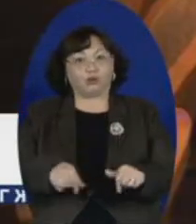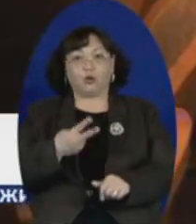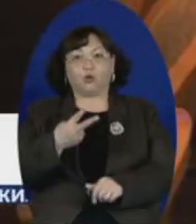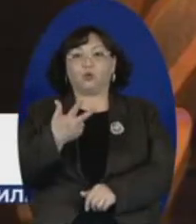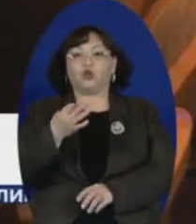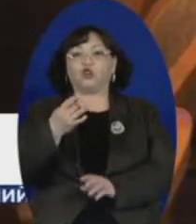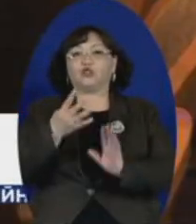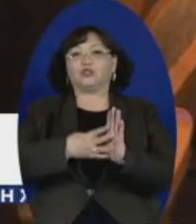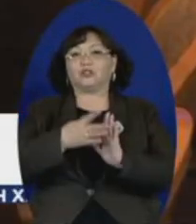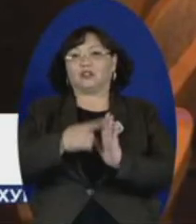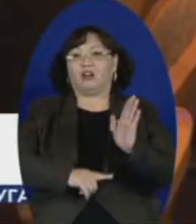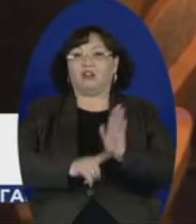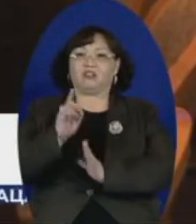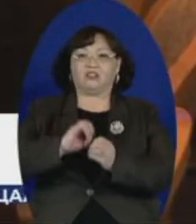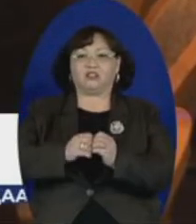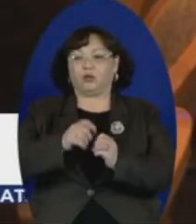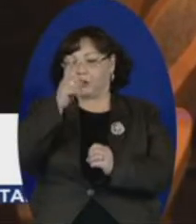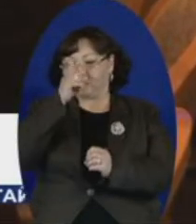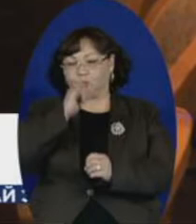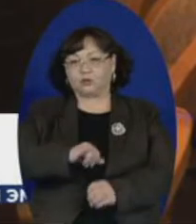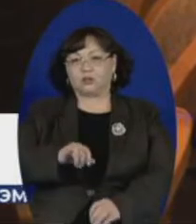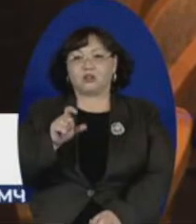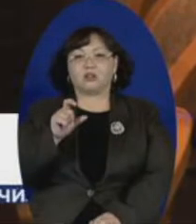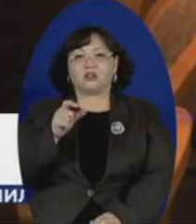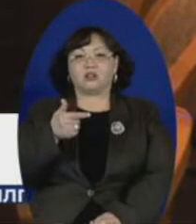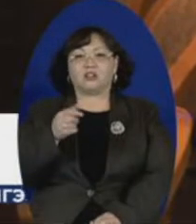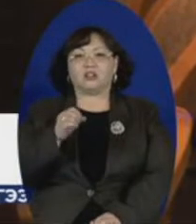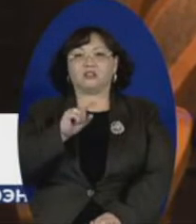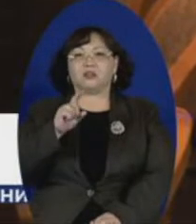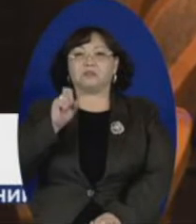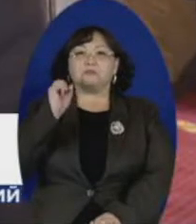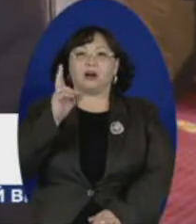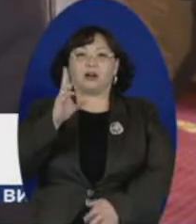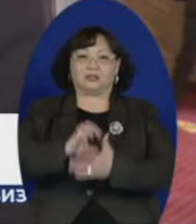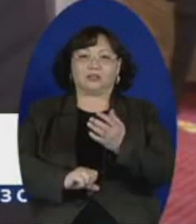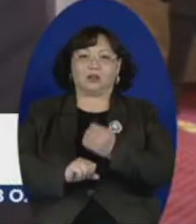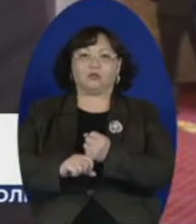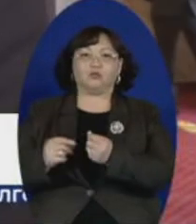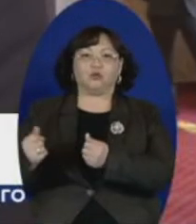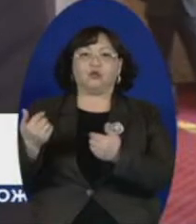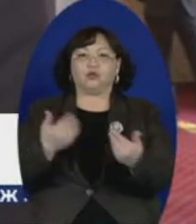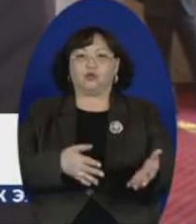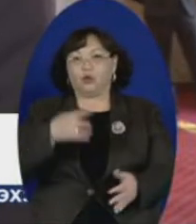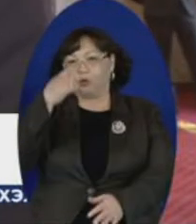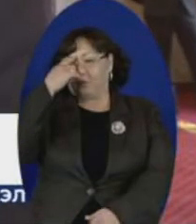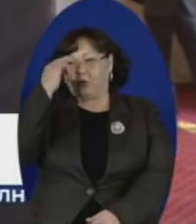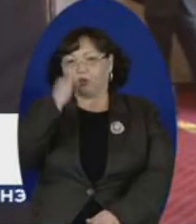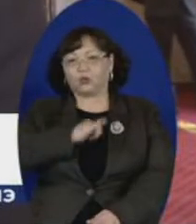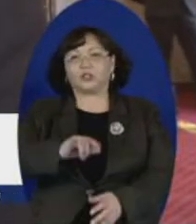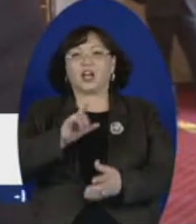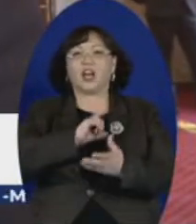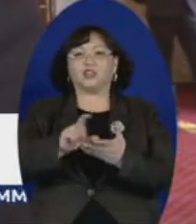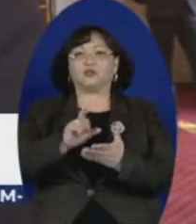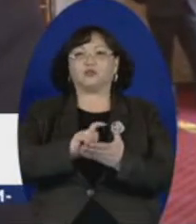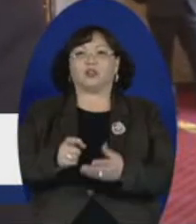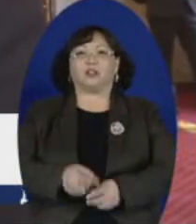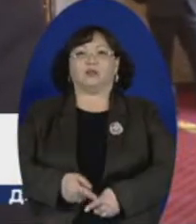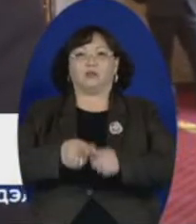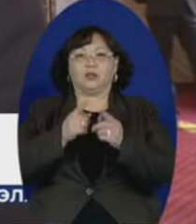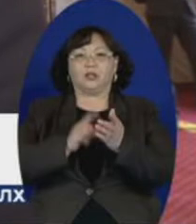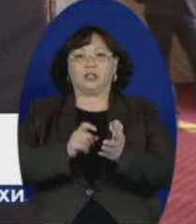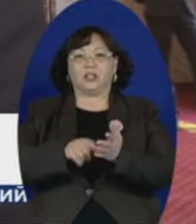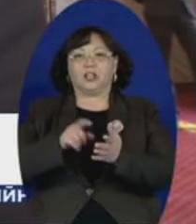эхэлнэ. Энэ зэйлийг Оросын Экзим банк санхүүжүүлэх юм байна. Монголын экспорт нэмэгдүүлэх. Монголын экспорт нэмэгдүүлэхийн